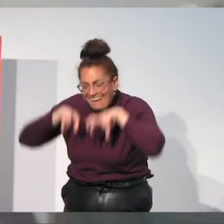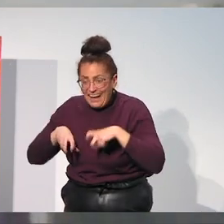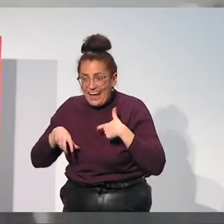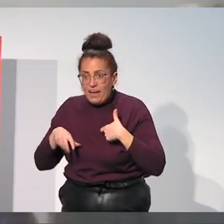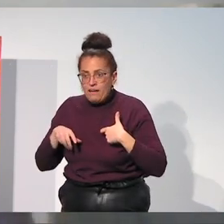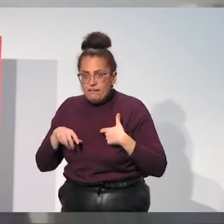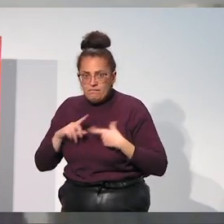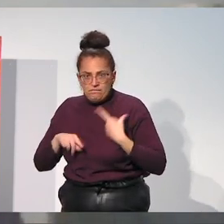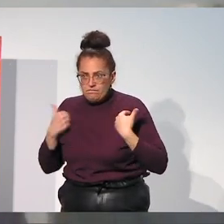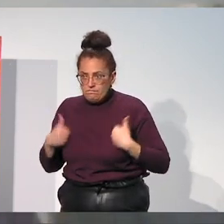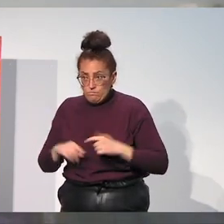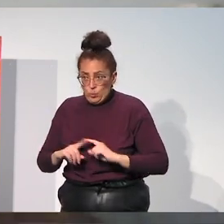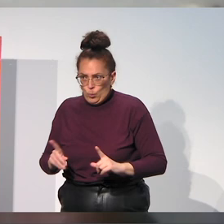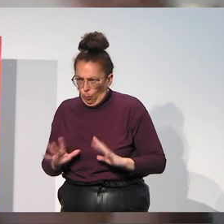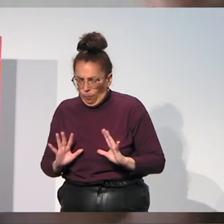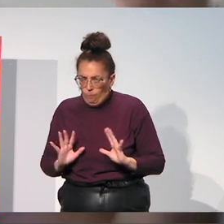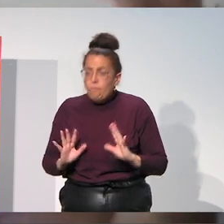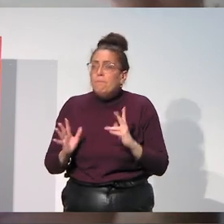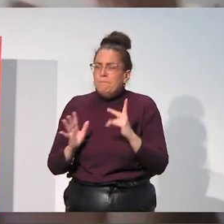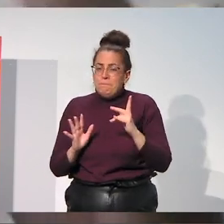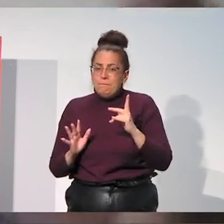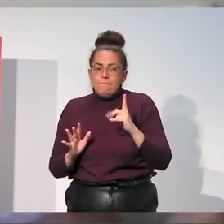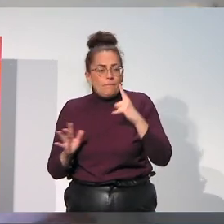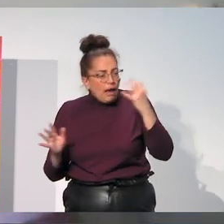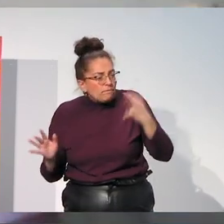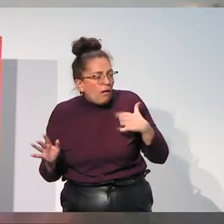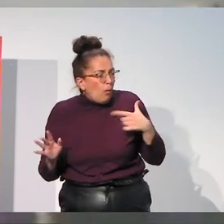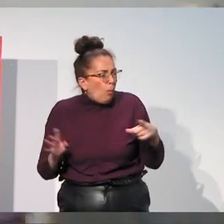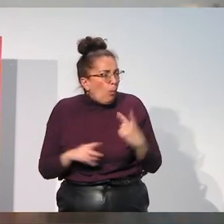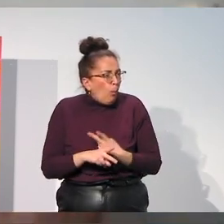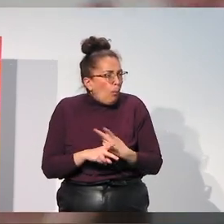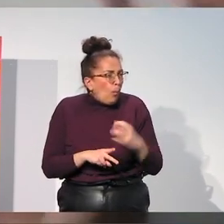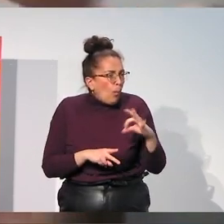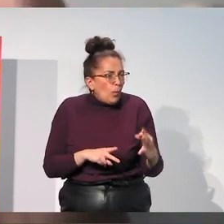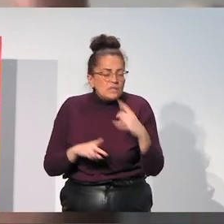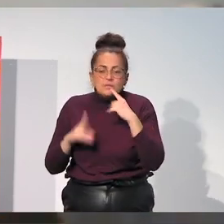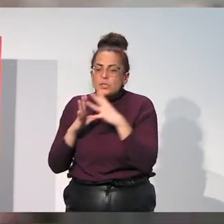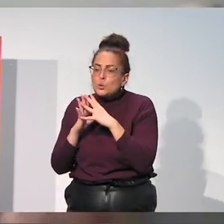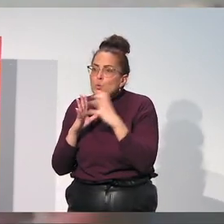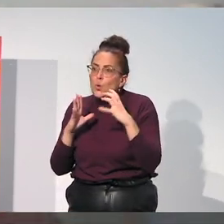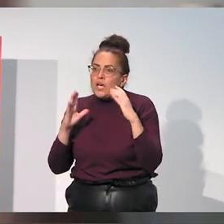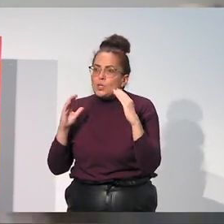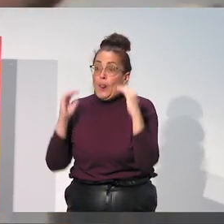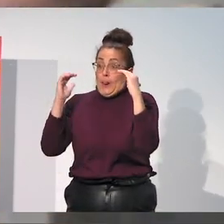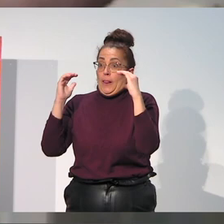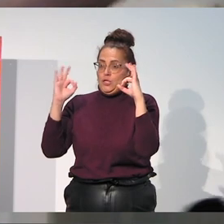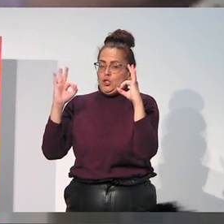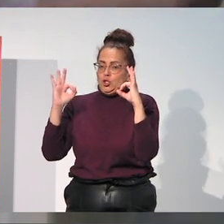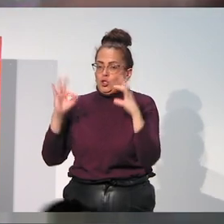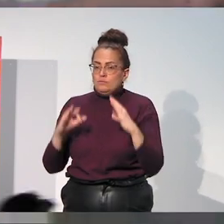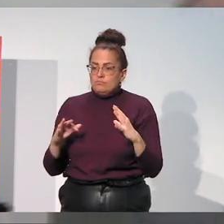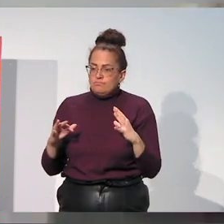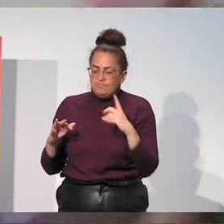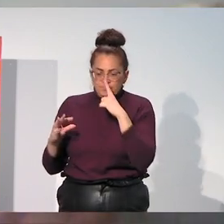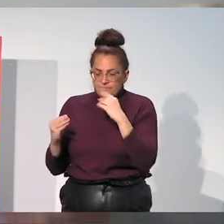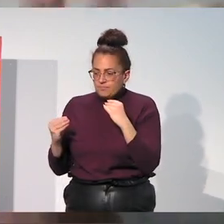donner des détails exacts, mais j'ai trouvé que son invention était fabuleuse, parce qu'elle essayait justement de rompre un petit peu cette espèce